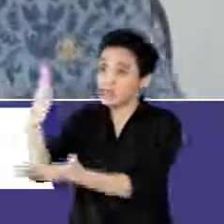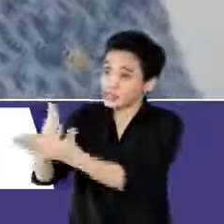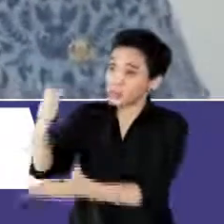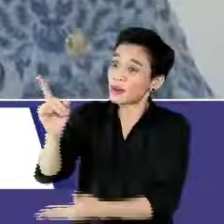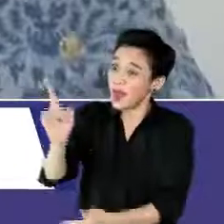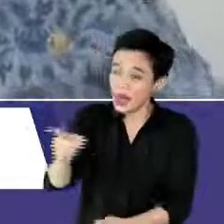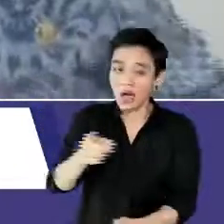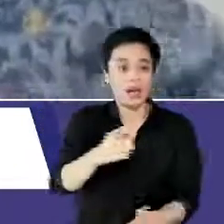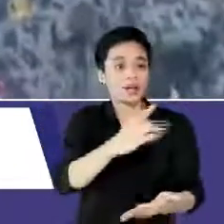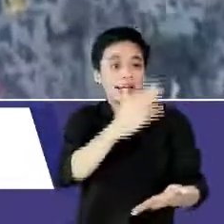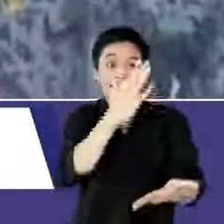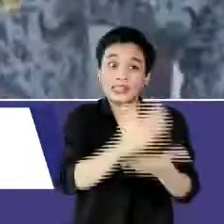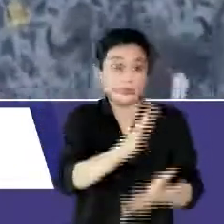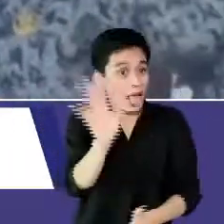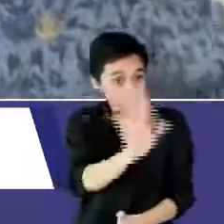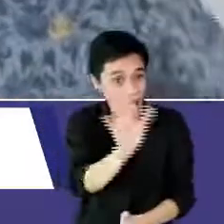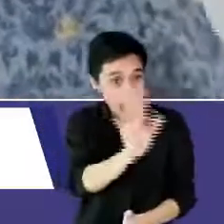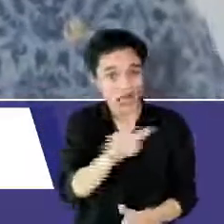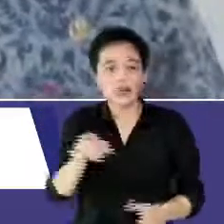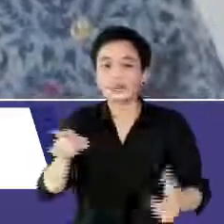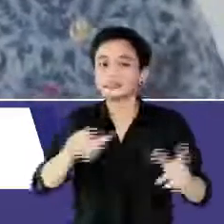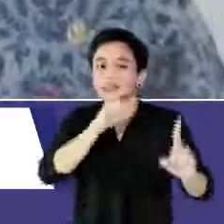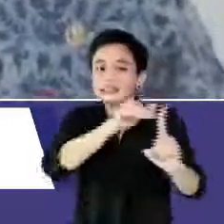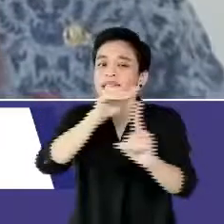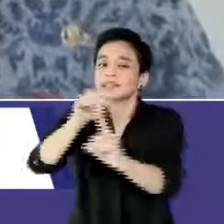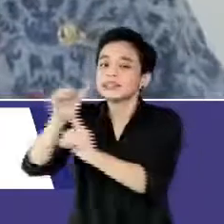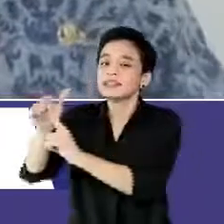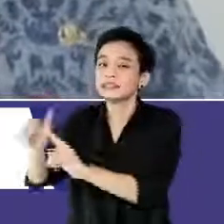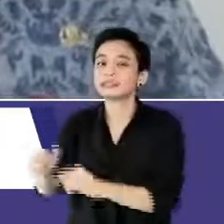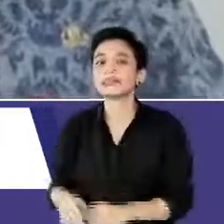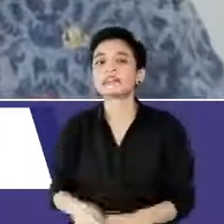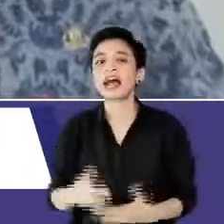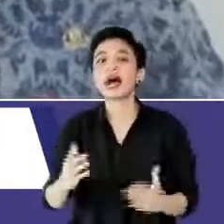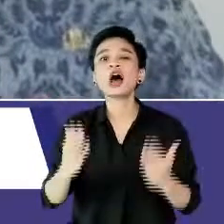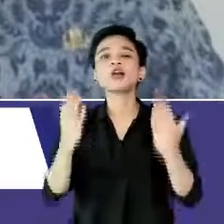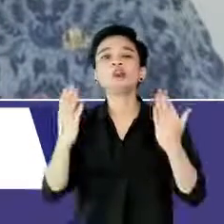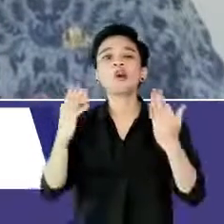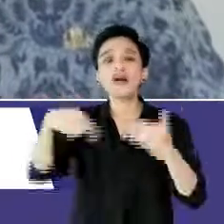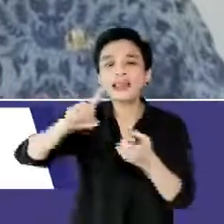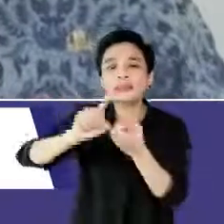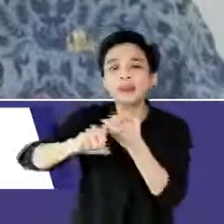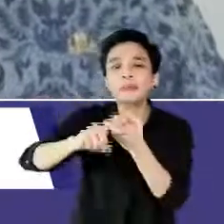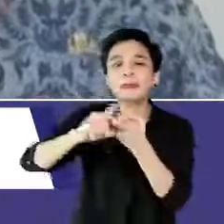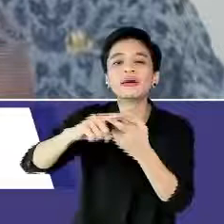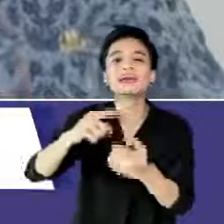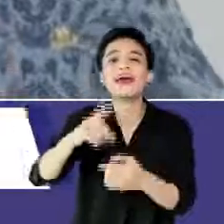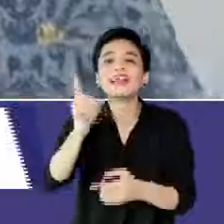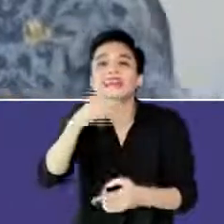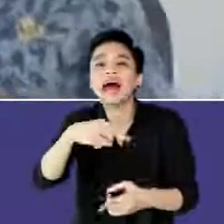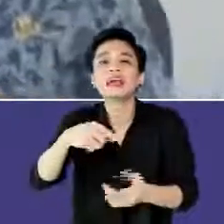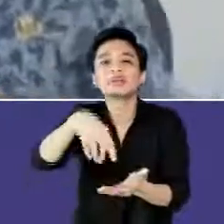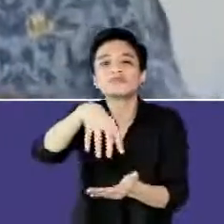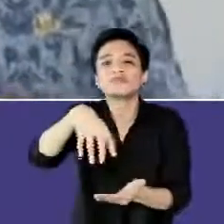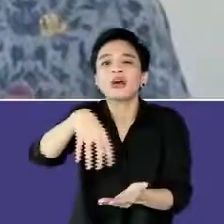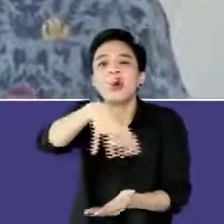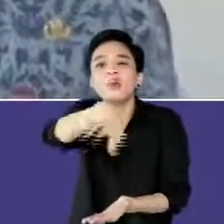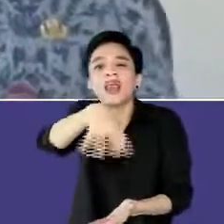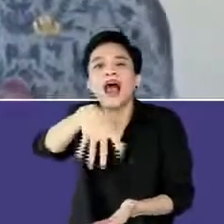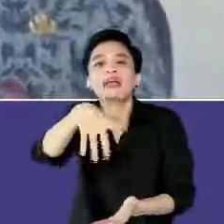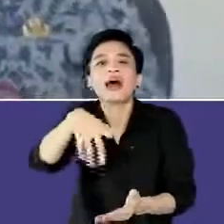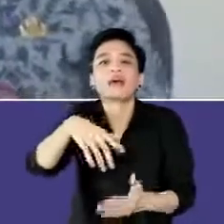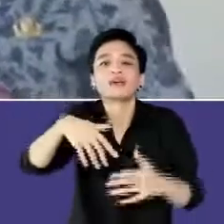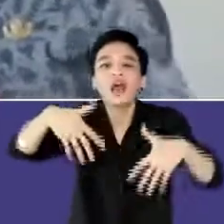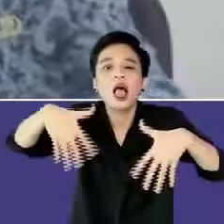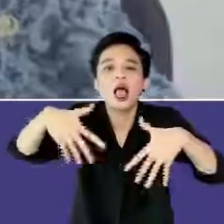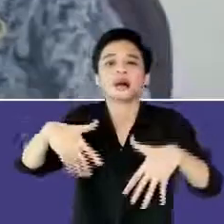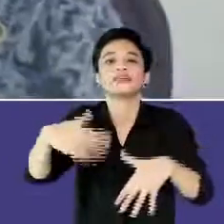seperti itu Oke kita monitor dapat mendengar di pak ya terima kasih Pak kita kembali